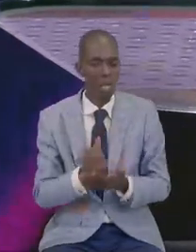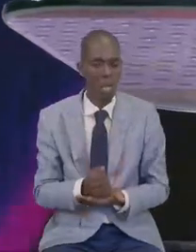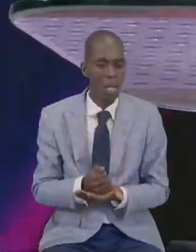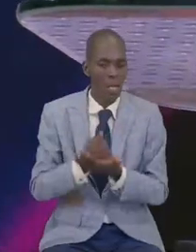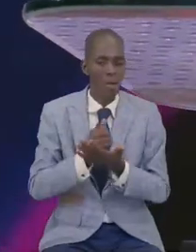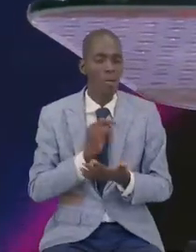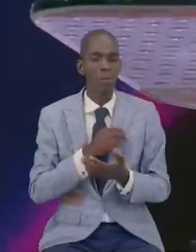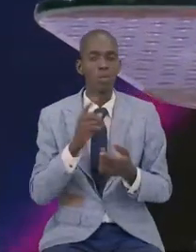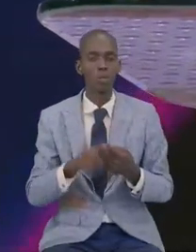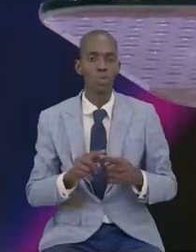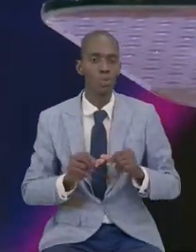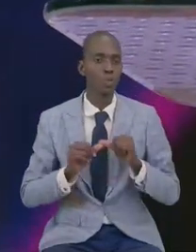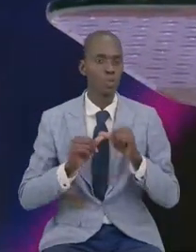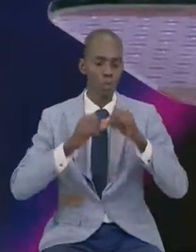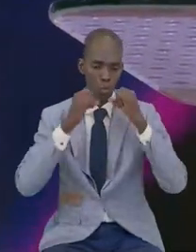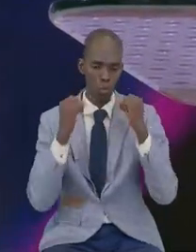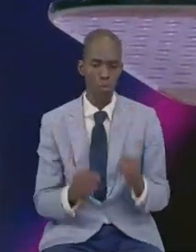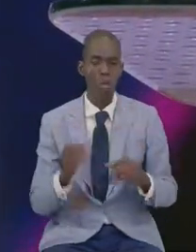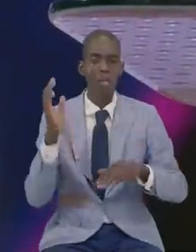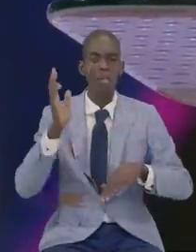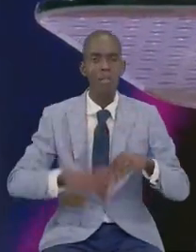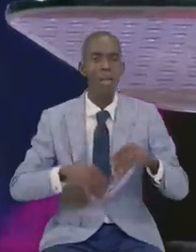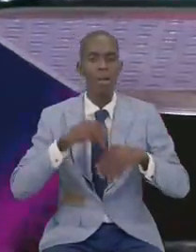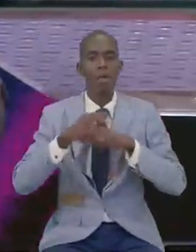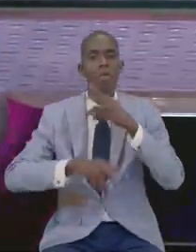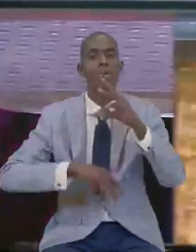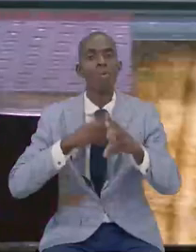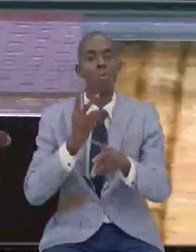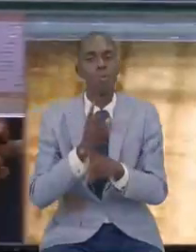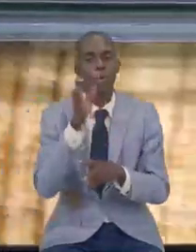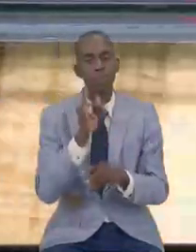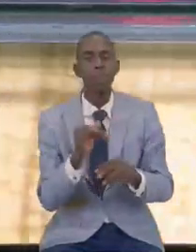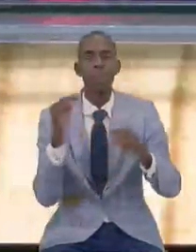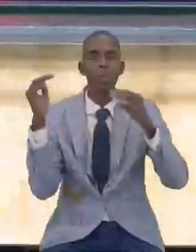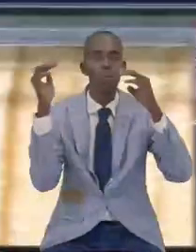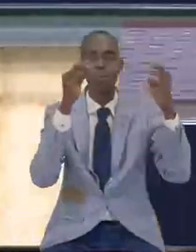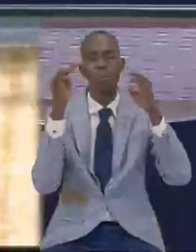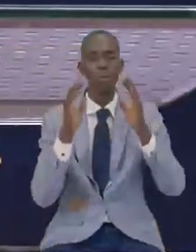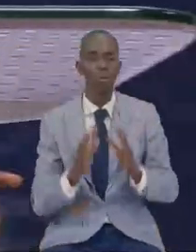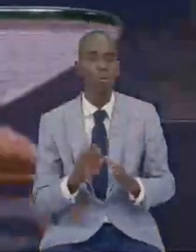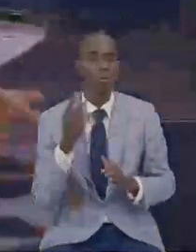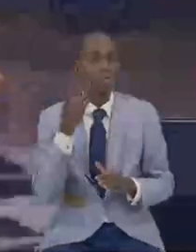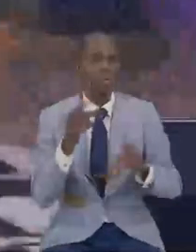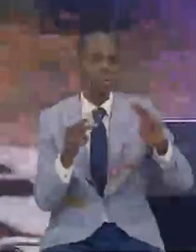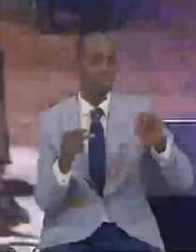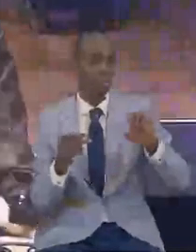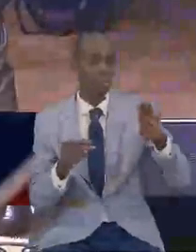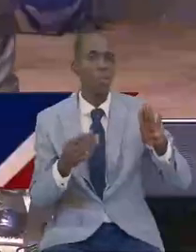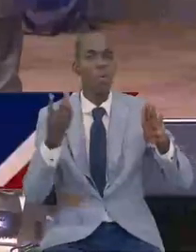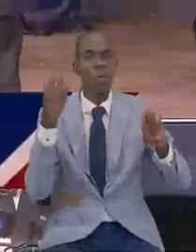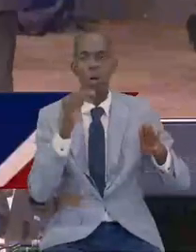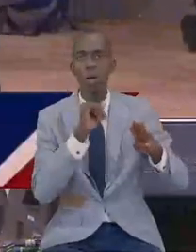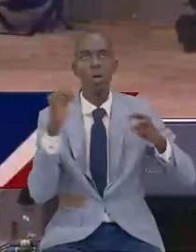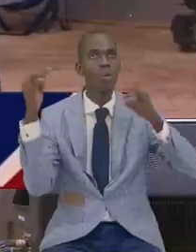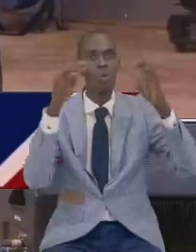forts que les guerriers du monde. Vous voyez, Nebuchadnezzar, et il fut un empereur, un guerrier. Il a